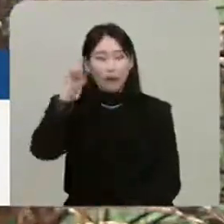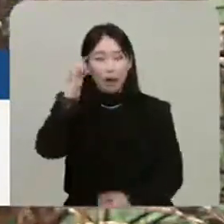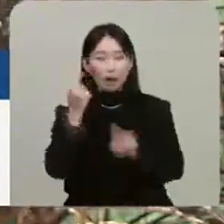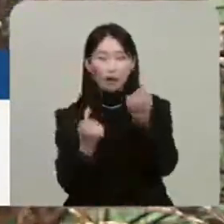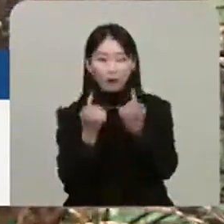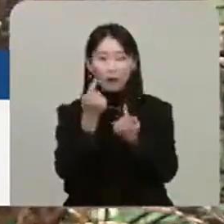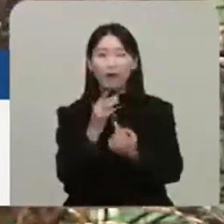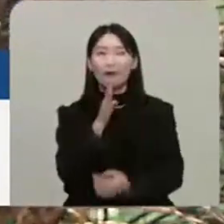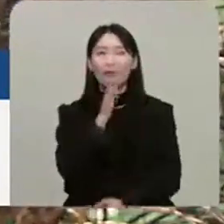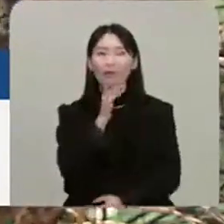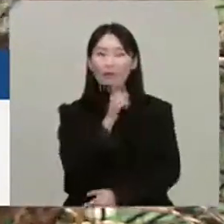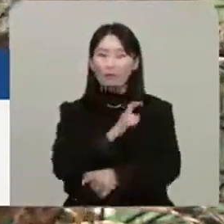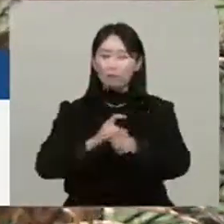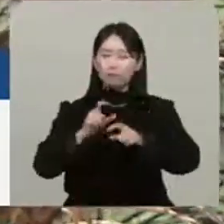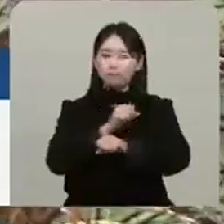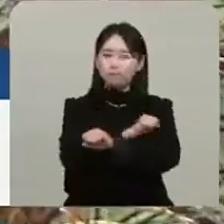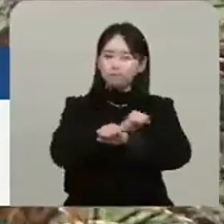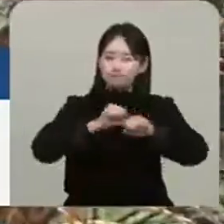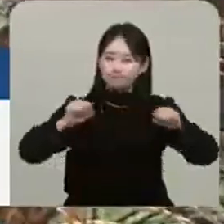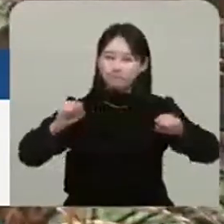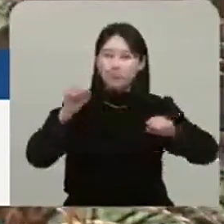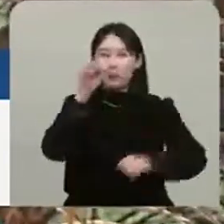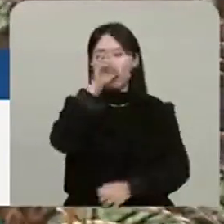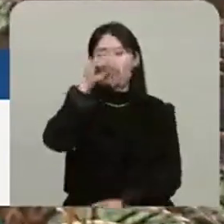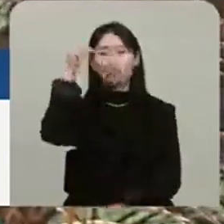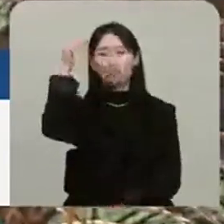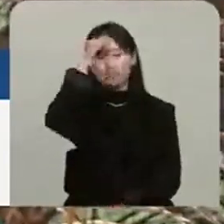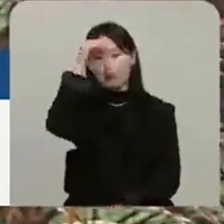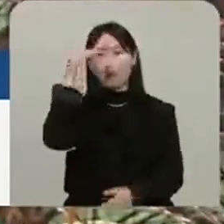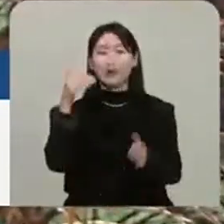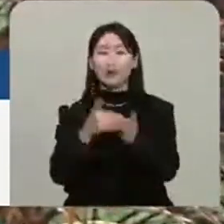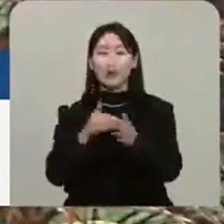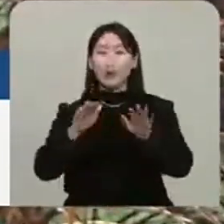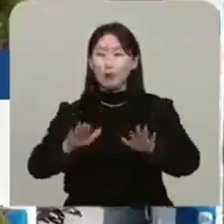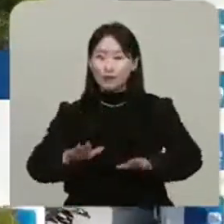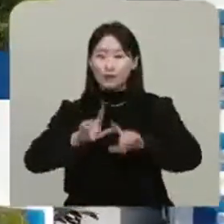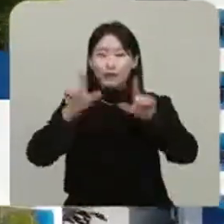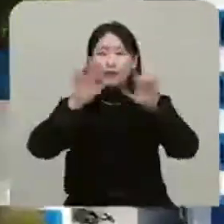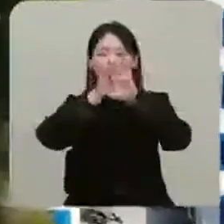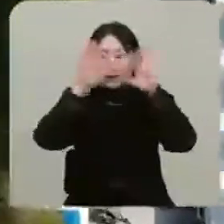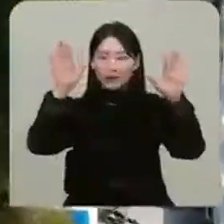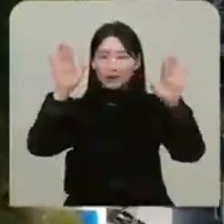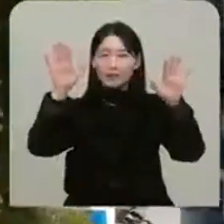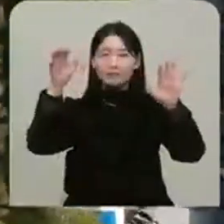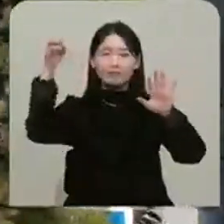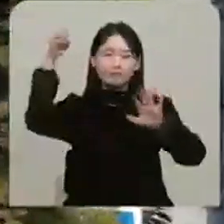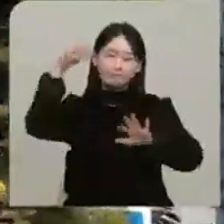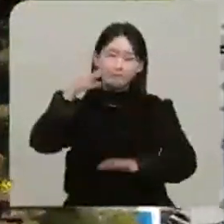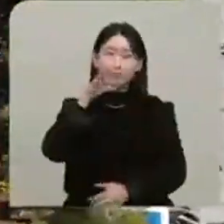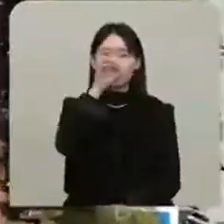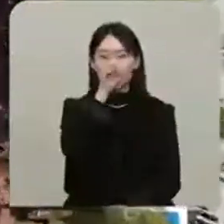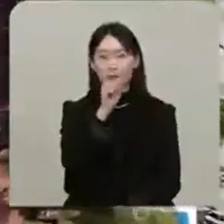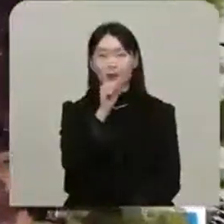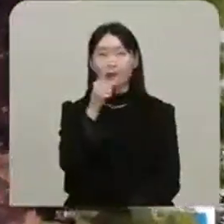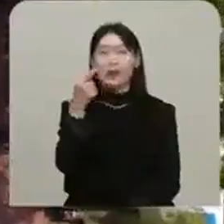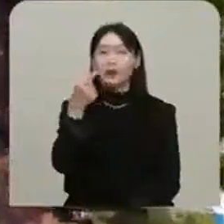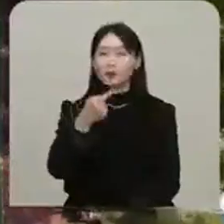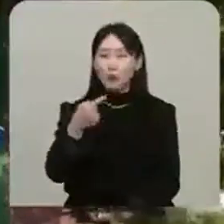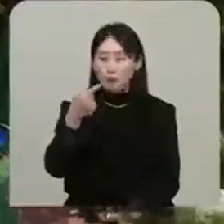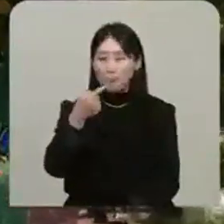그런 걸 구경할 수 있었어요. 날씨도 오늘 화창하게 아주 좋은 것 같고요. 천만송이 국화